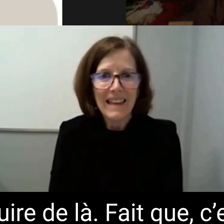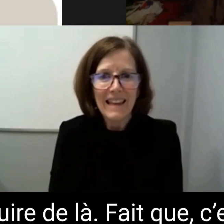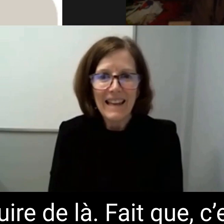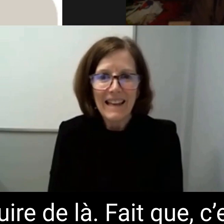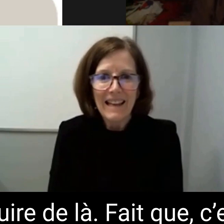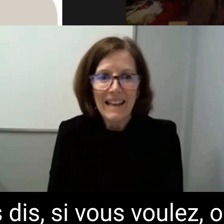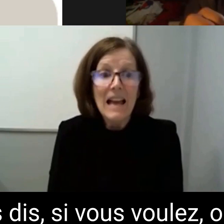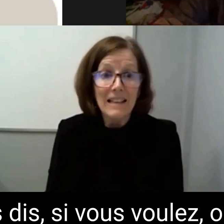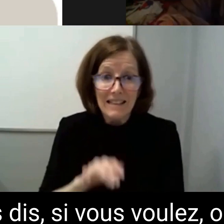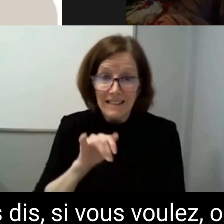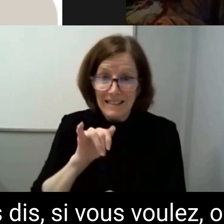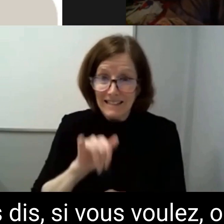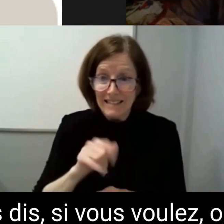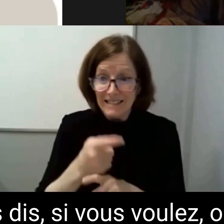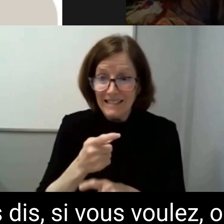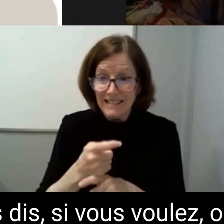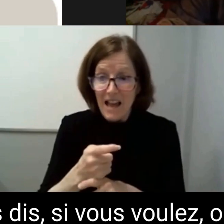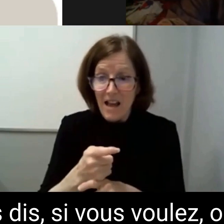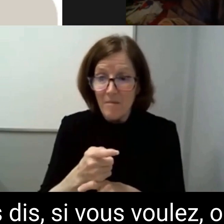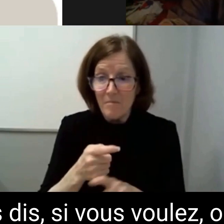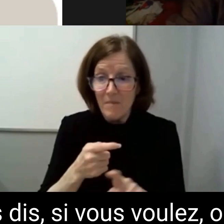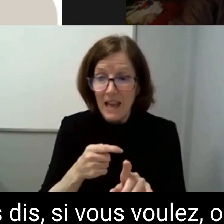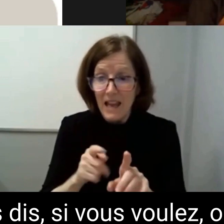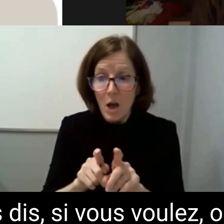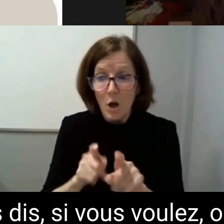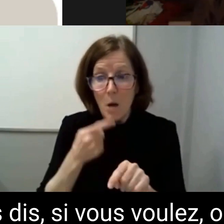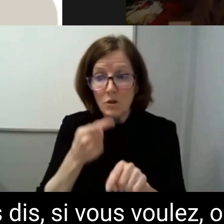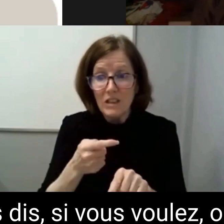C'est ça. Moi, c'est comme je vous dis, si vous voulez, on peut passer